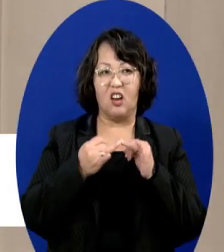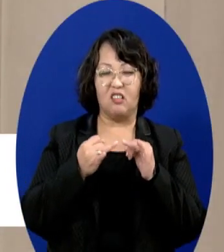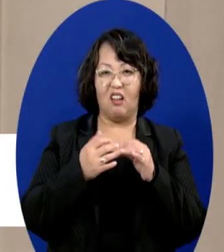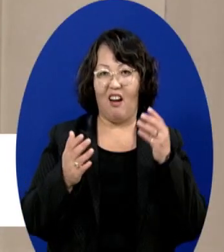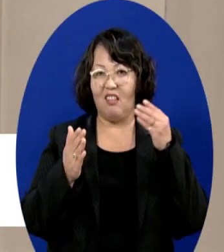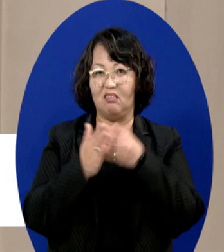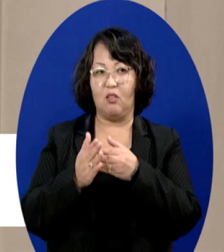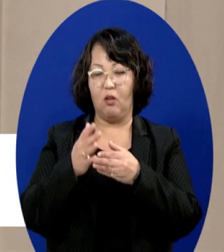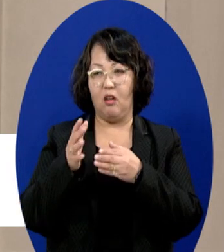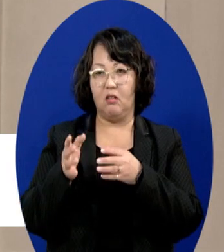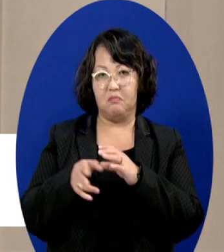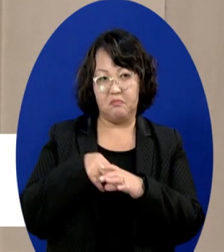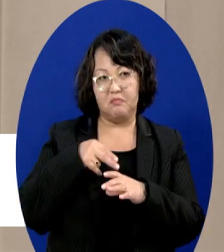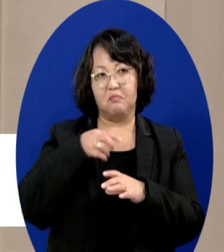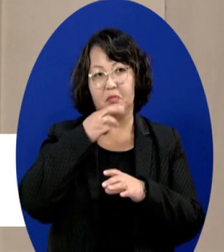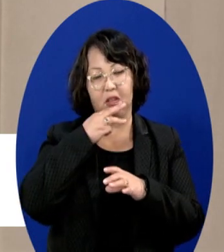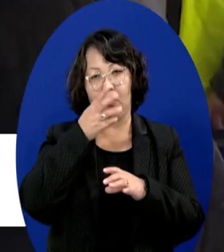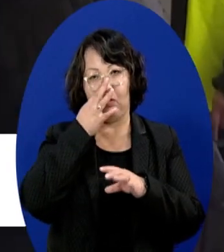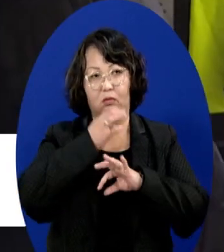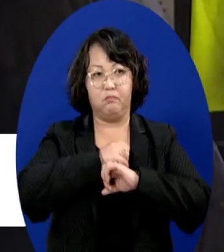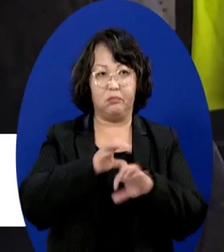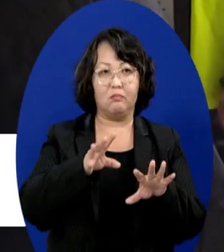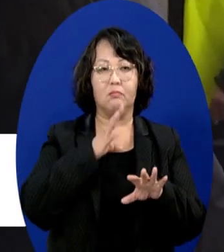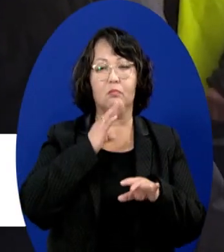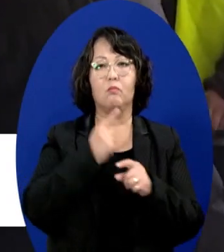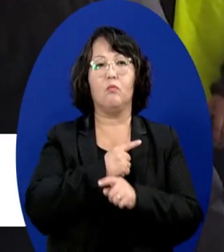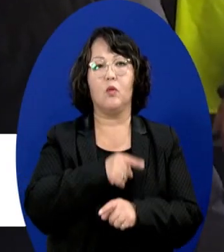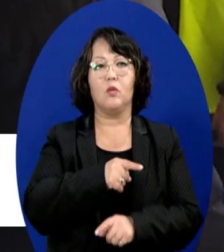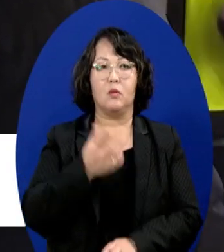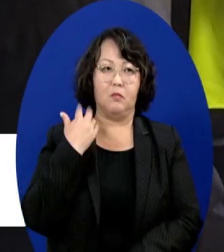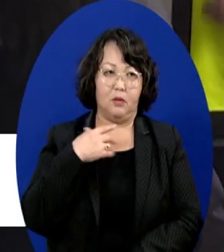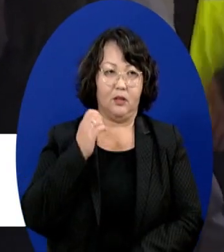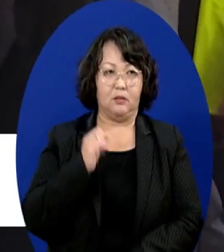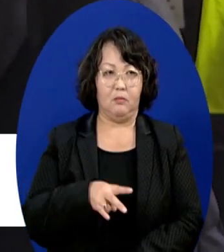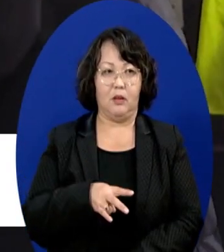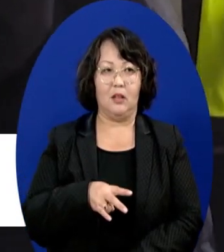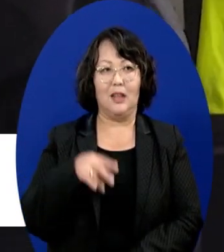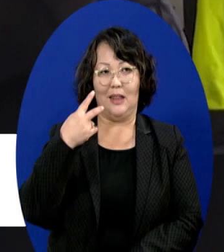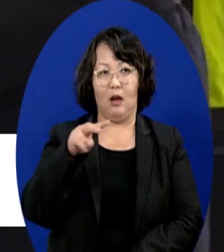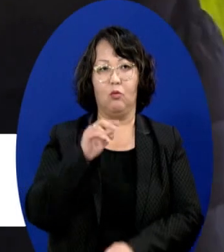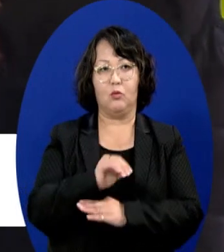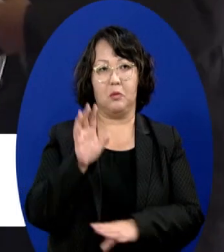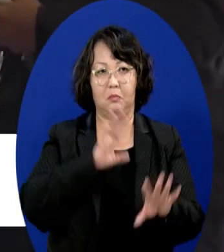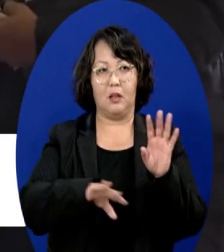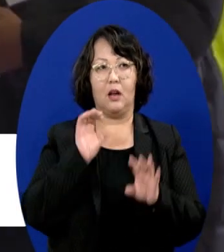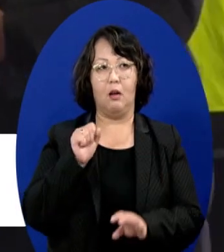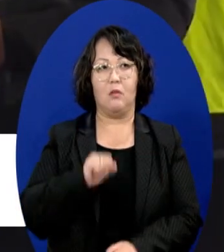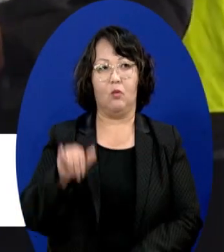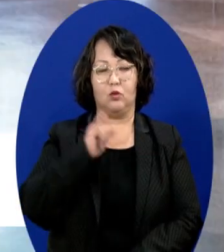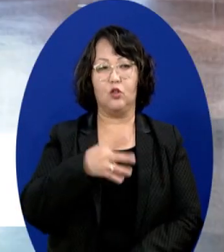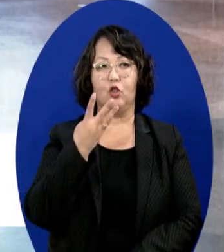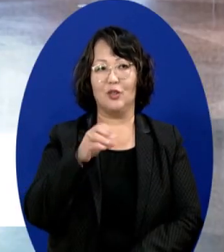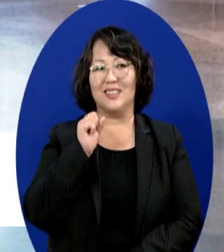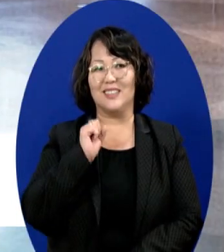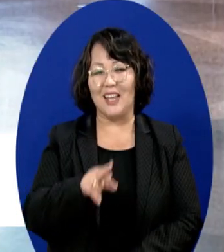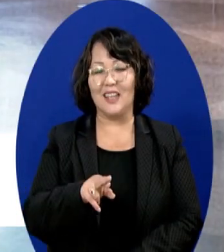хуурамч мэдээлэл тараахаар оролцсон гэж Америкийн зүгээс буруутгаж байлаа. Ташрамдуулахад лав гаригийн байдлаар Америкийн 40 сая